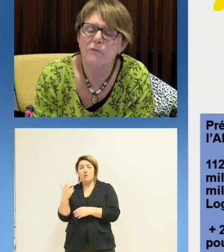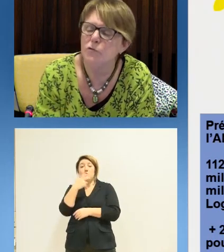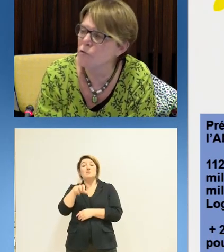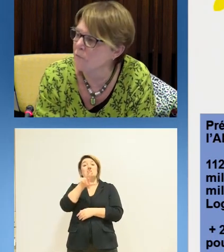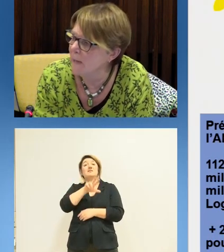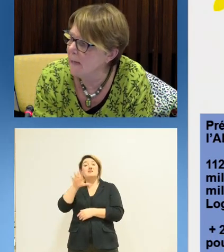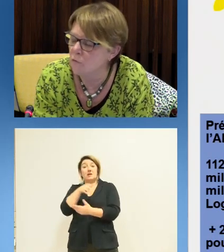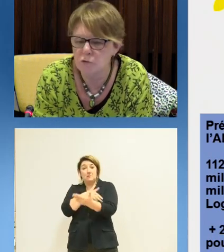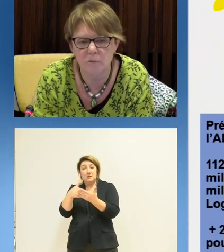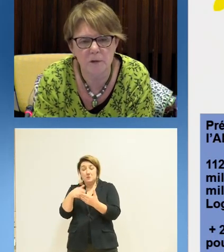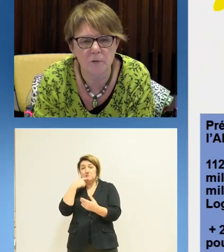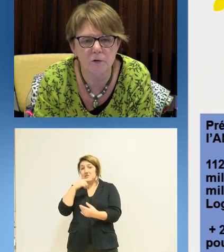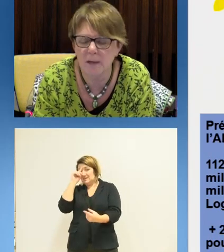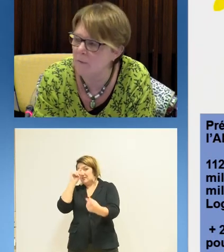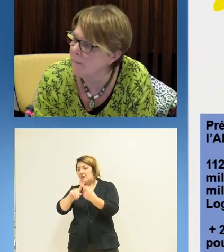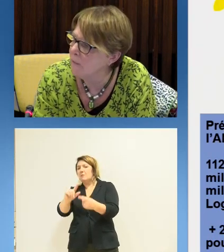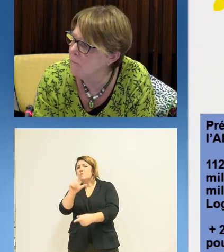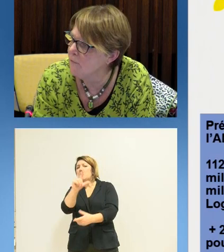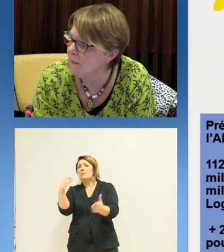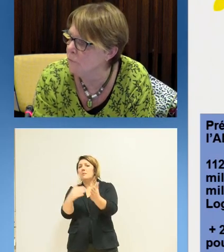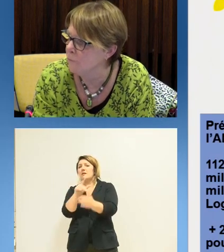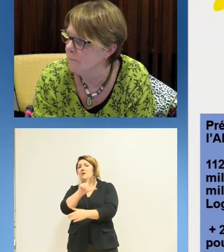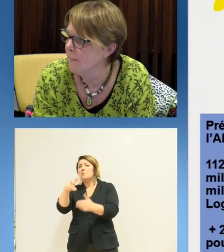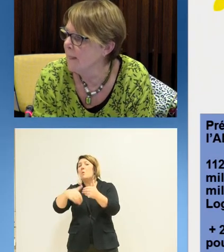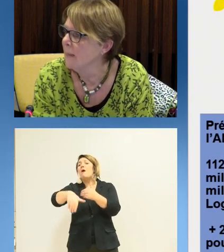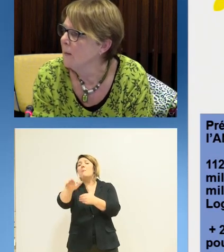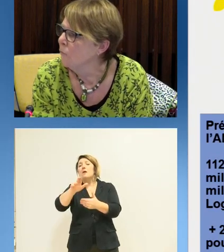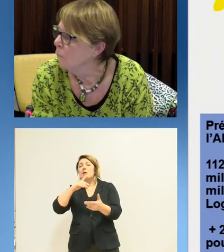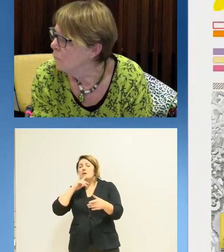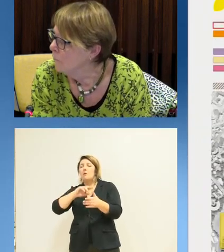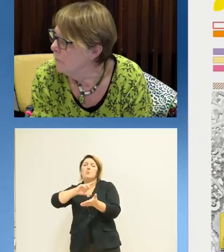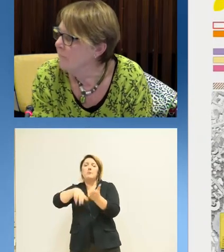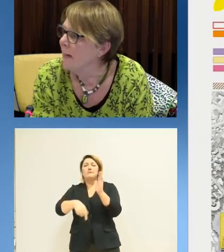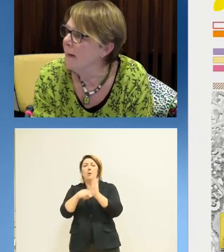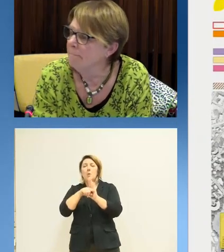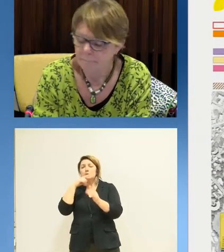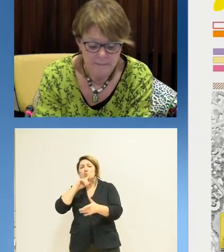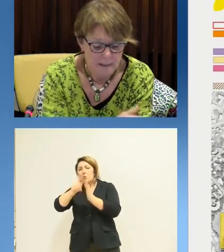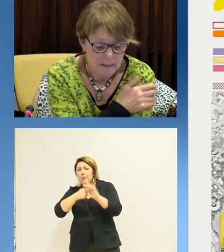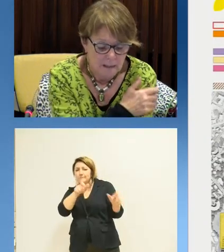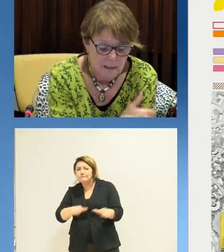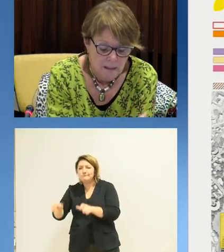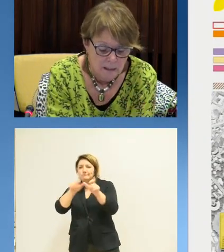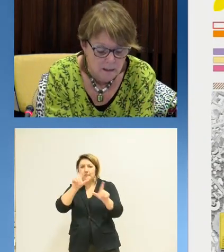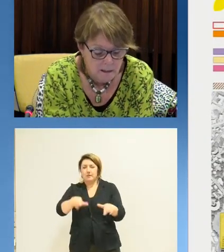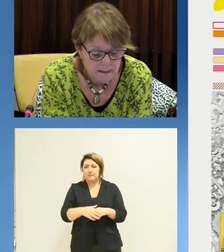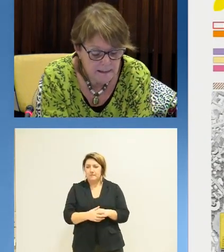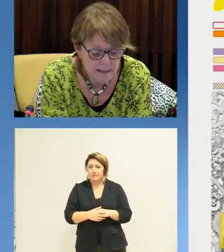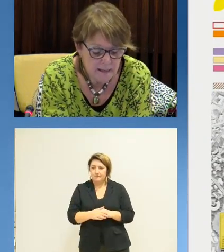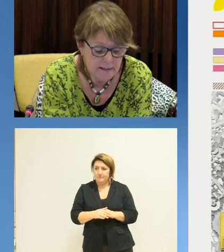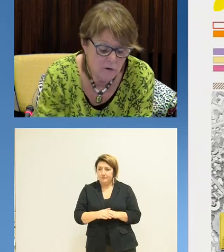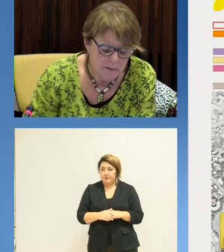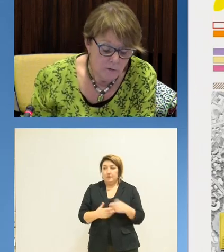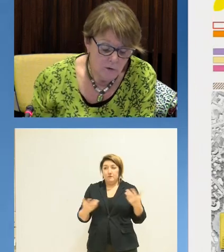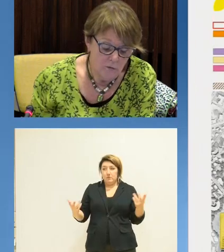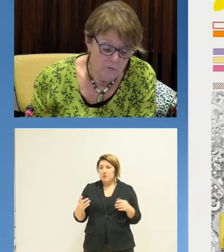l'évolution vers la clause de revoyure qui aura lieu après 2022 voilà il